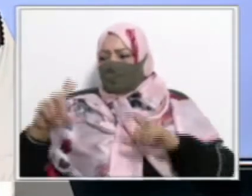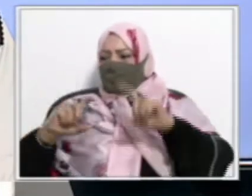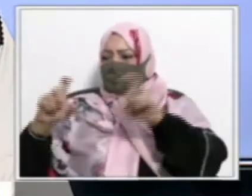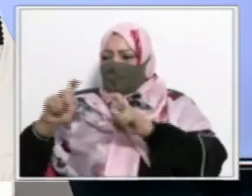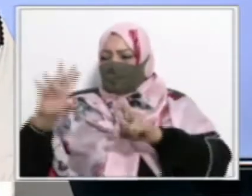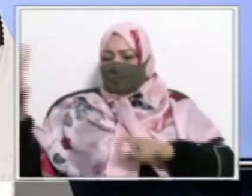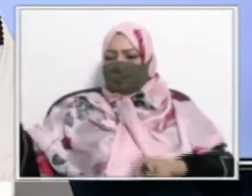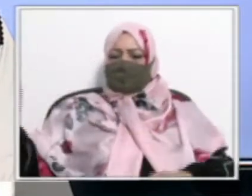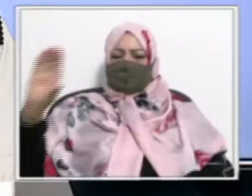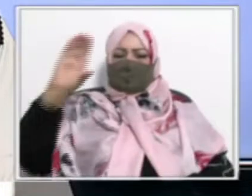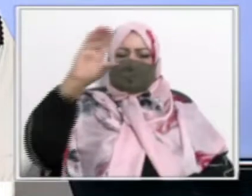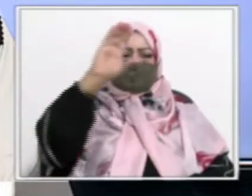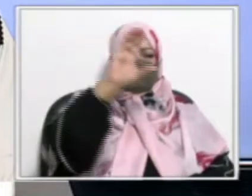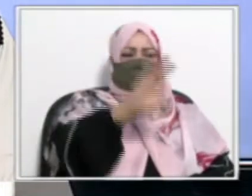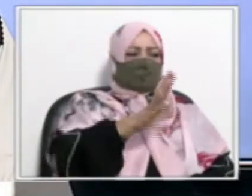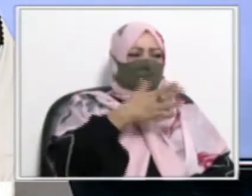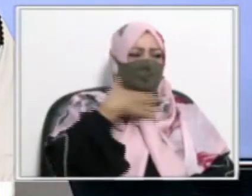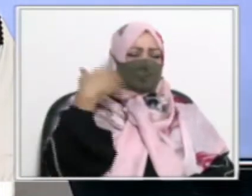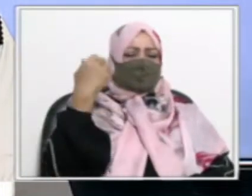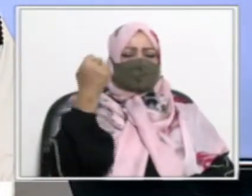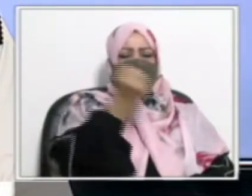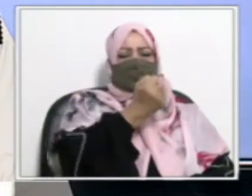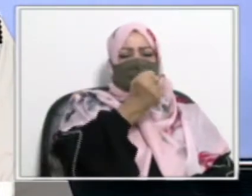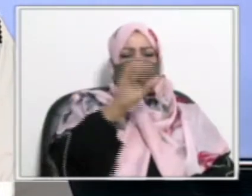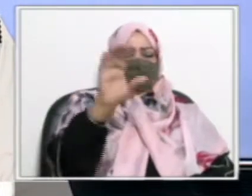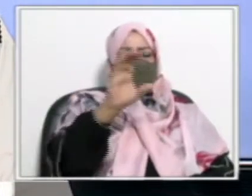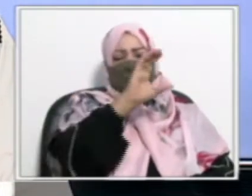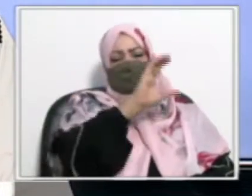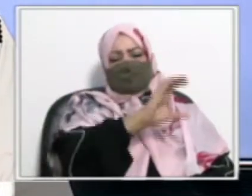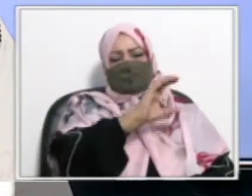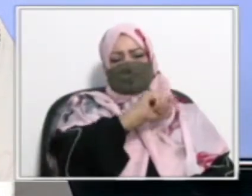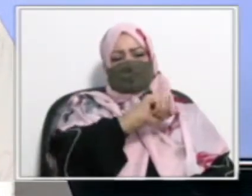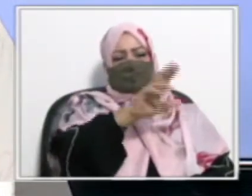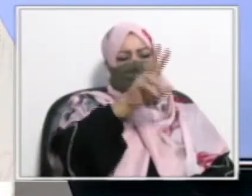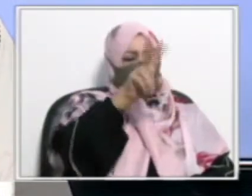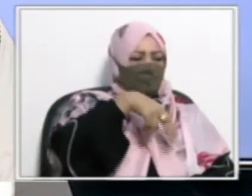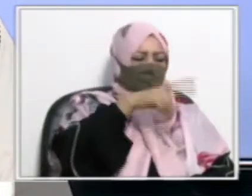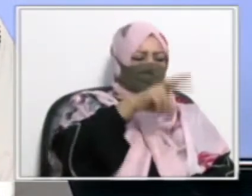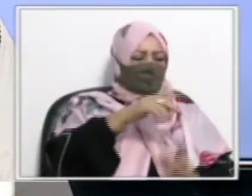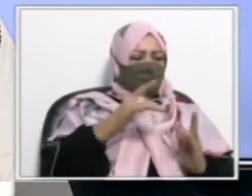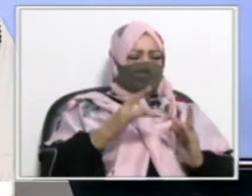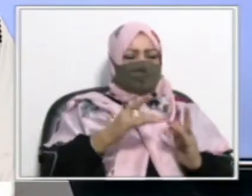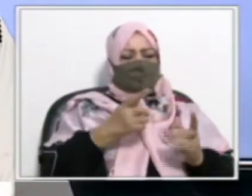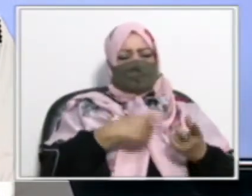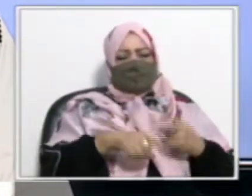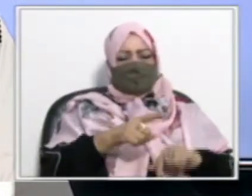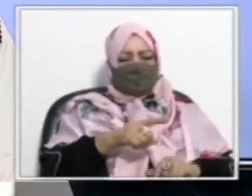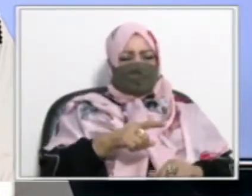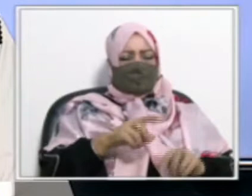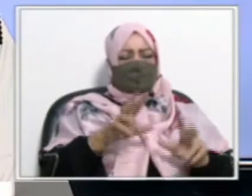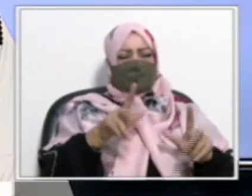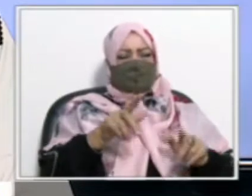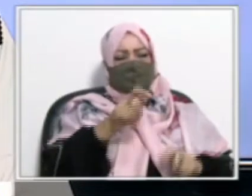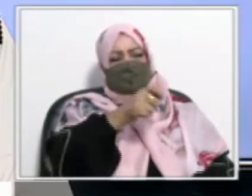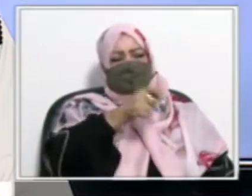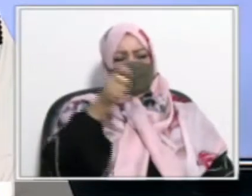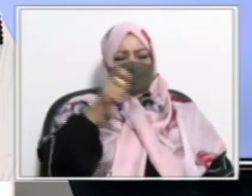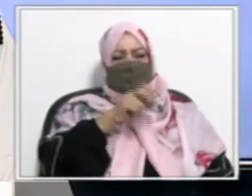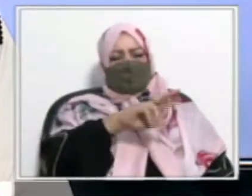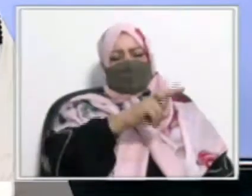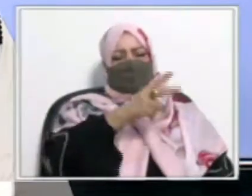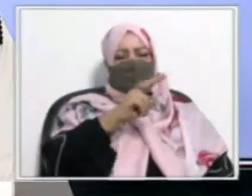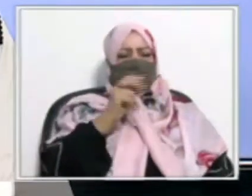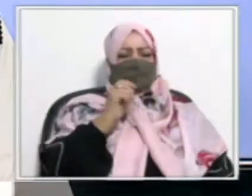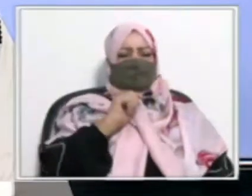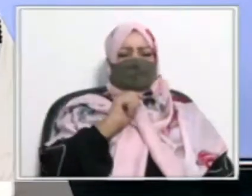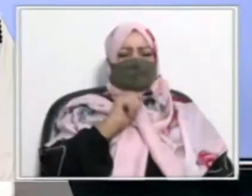ثلاجات، والفتو. المصرف هذا يعني غير متعاقد على هذه البضاعة ابتداءً؟ لا، مش متعاقد عليها. لا، يعني بناء